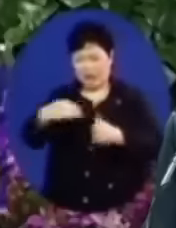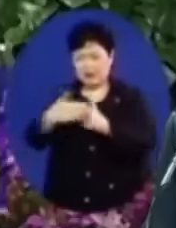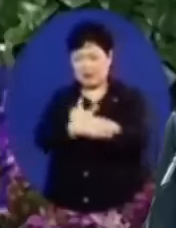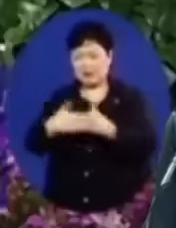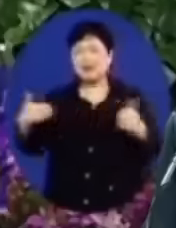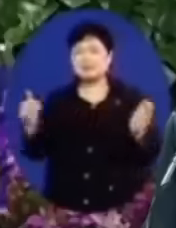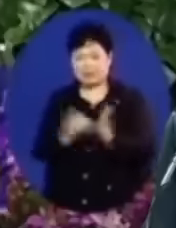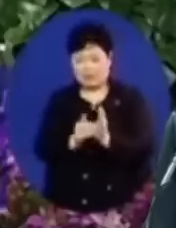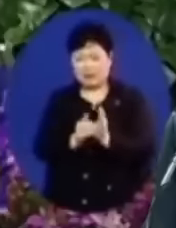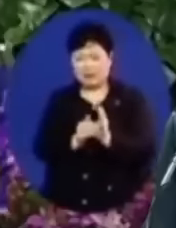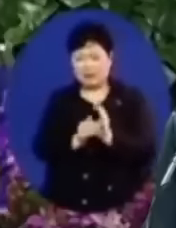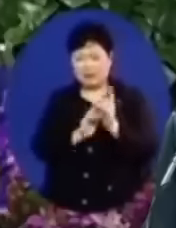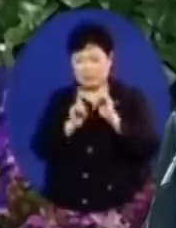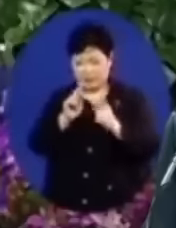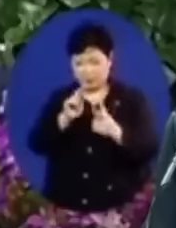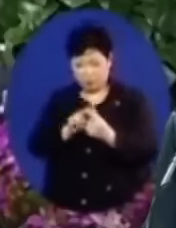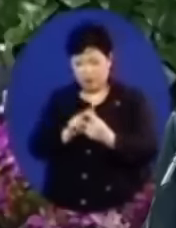안위하시나이다.